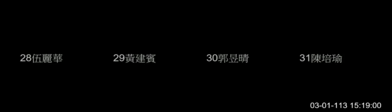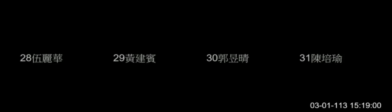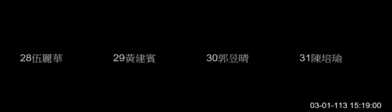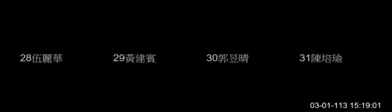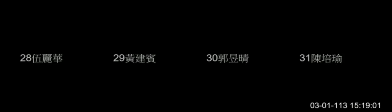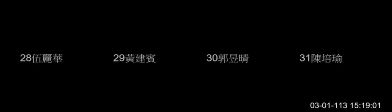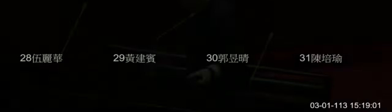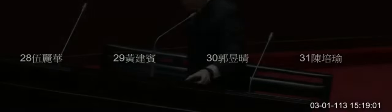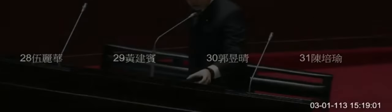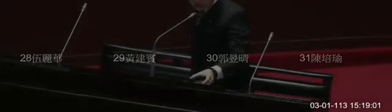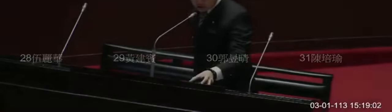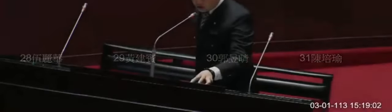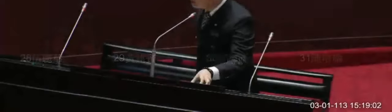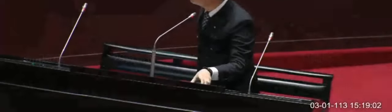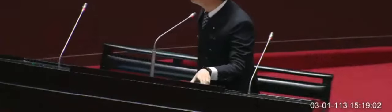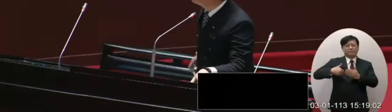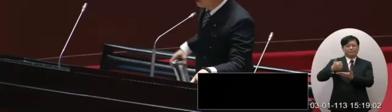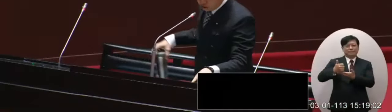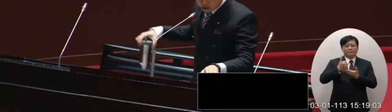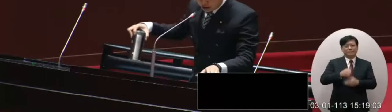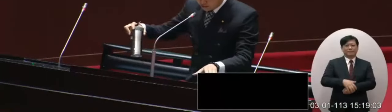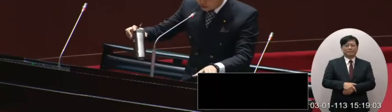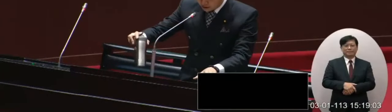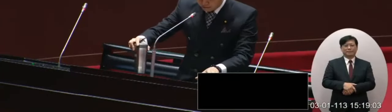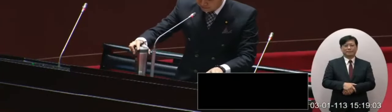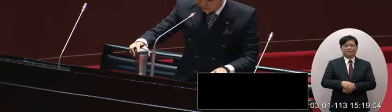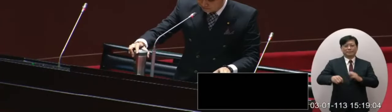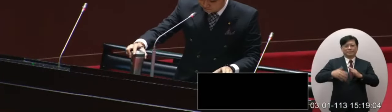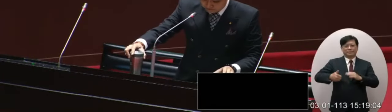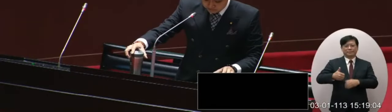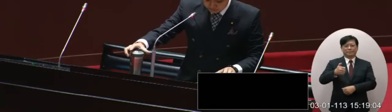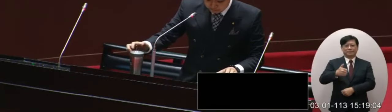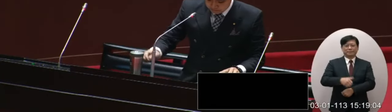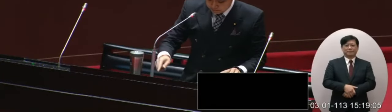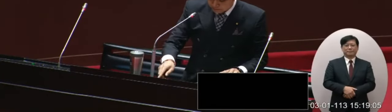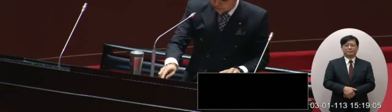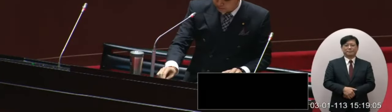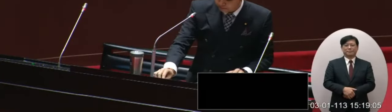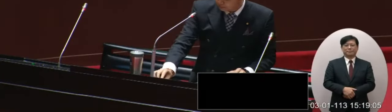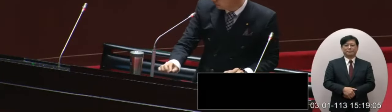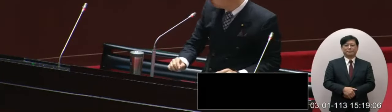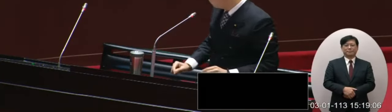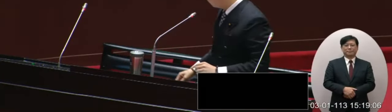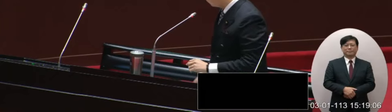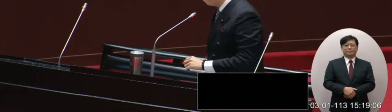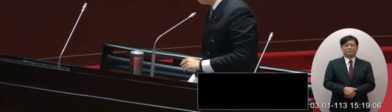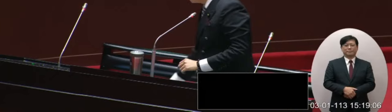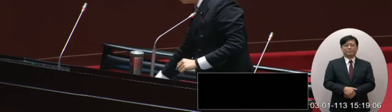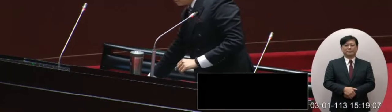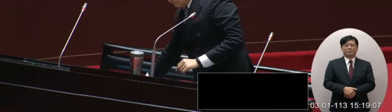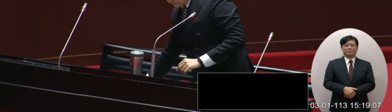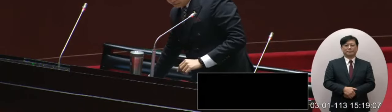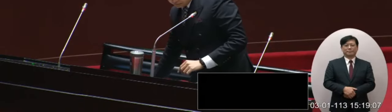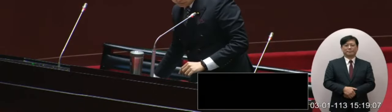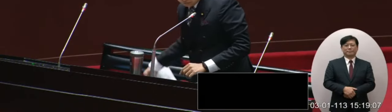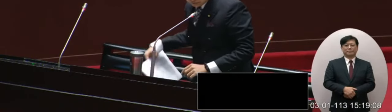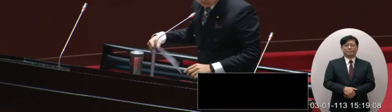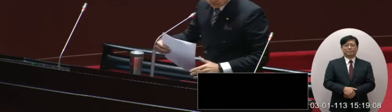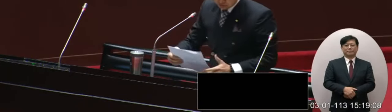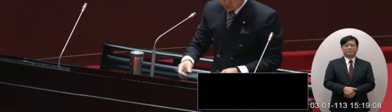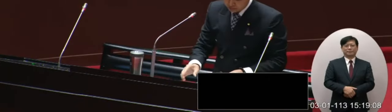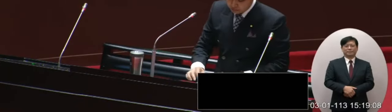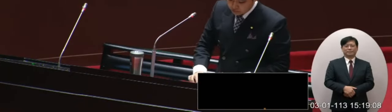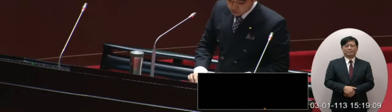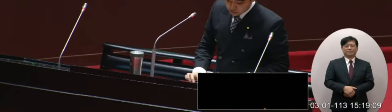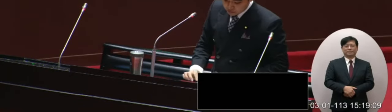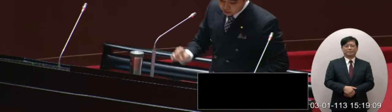请。 好，谢谢院长，有请院长，谢谢。 请，麻烦请行政院陈院长备询，